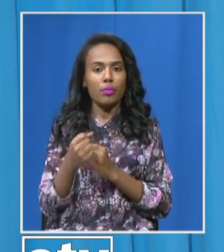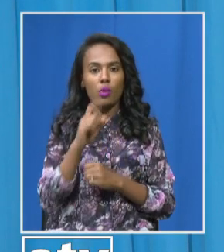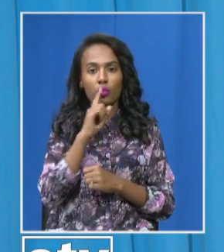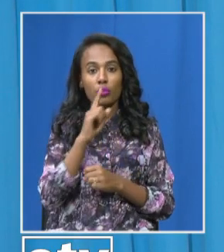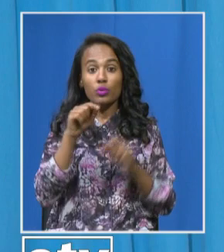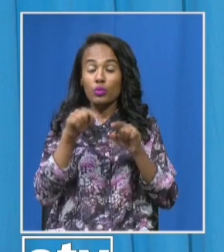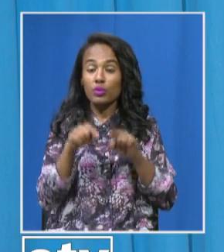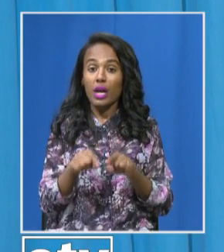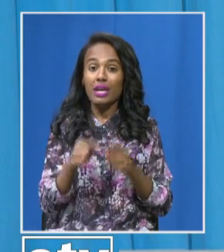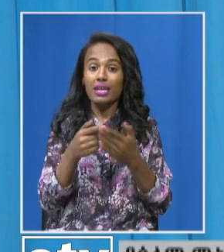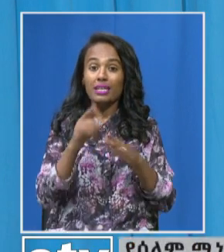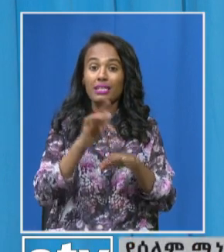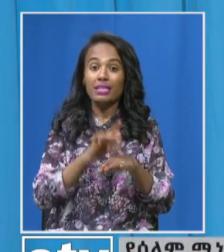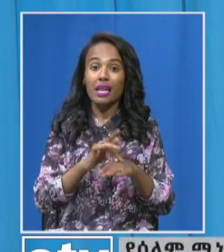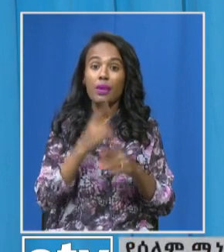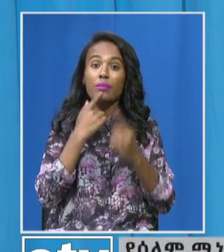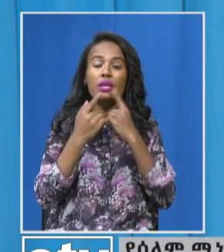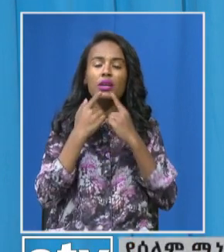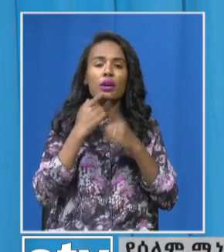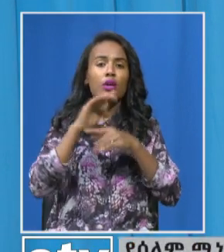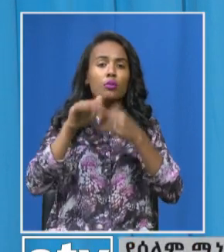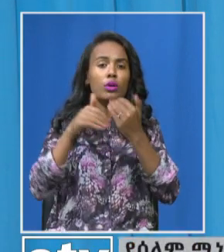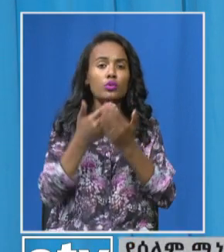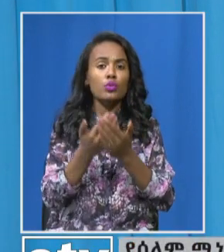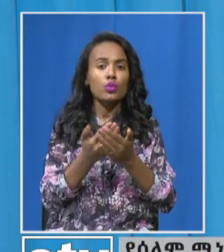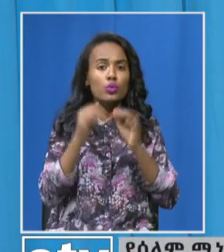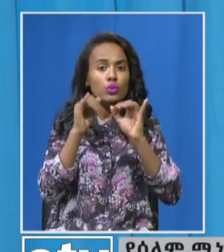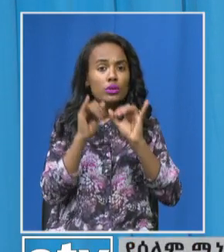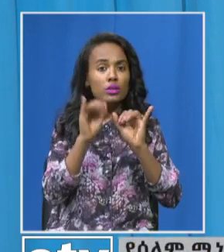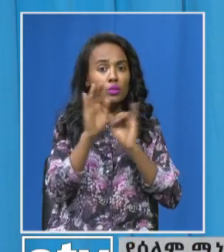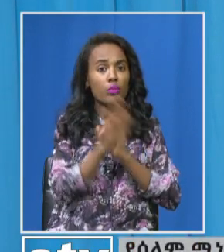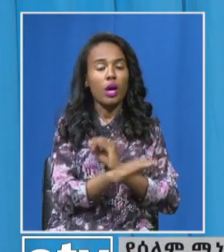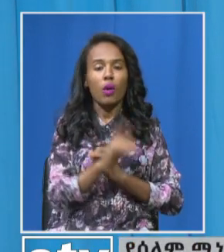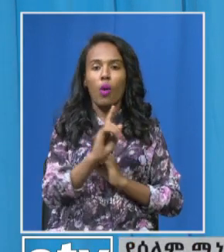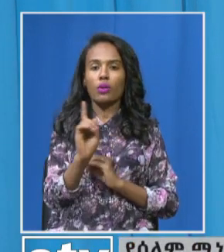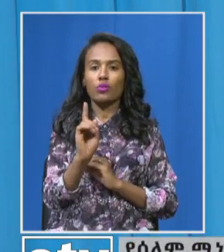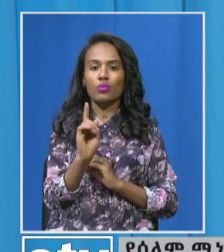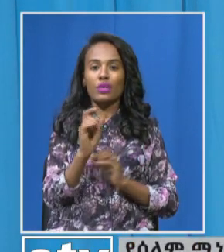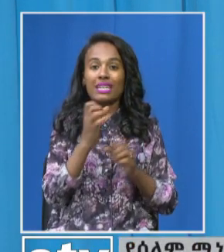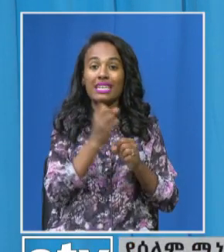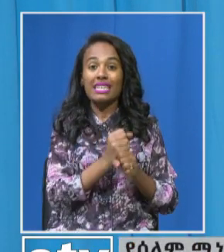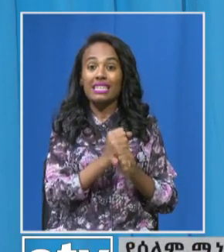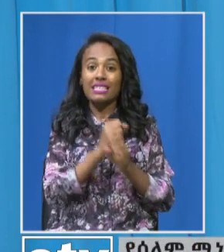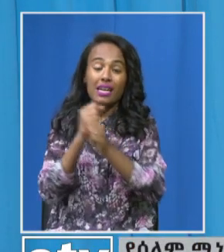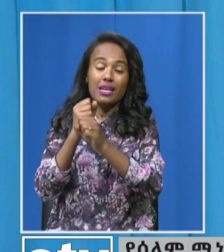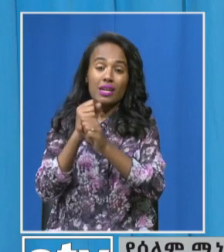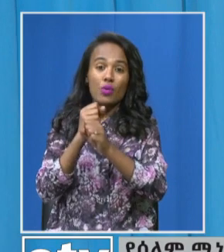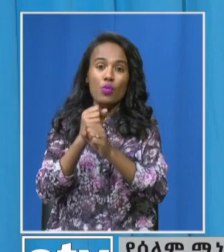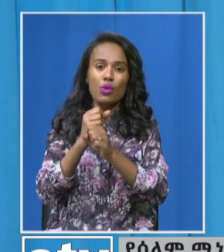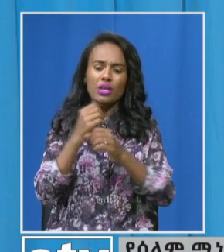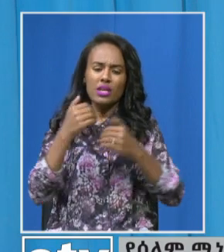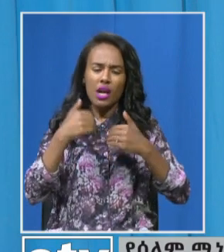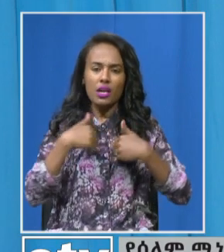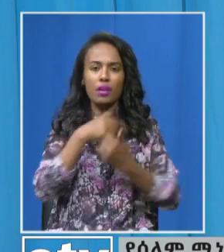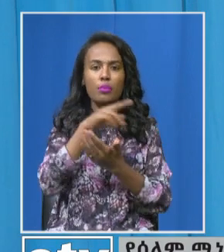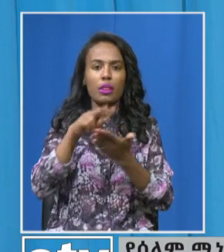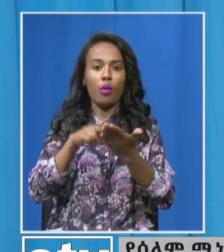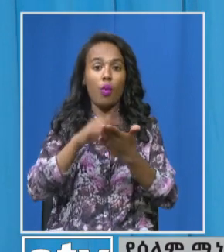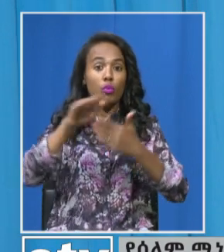ስለዚህ ዛሬ እዚህ ላይ የተናገርባቸው ሁሉ እዚህ ላይ የሚቀሩ ሳለ እንዲህ አይነት መንገድ ሁላችንም በፊት ያለንበት